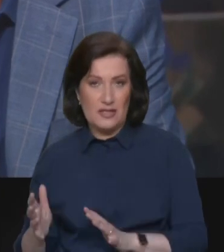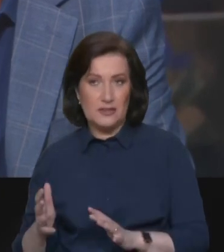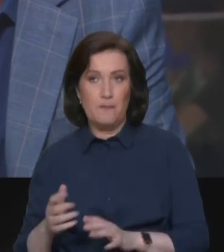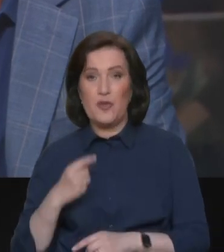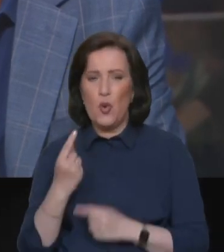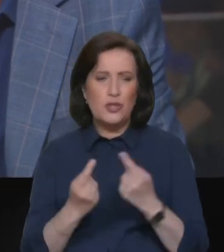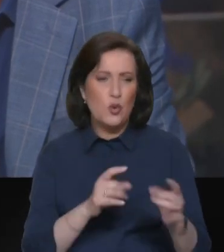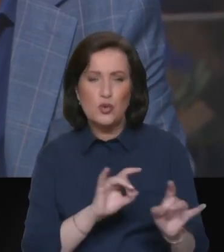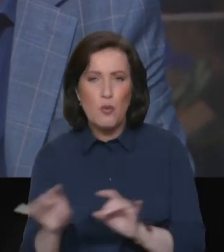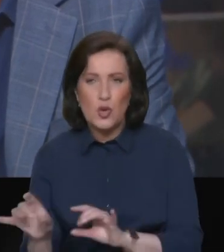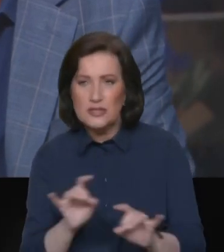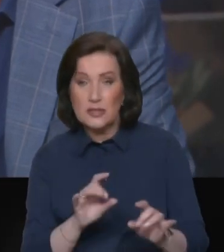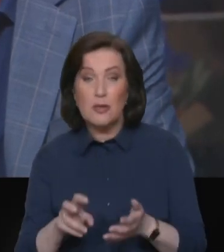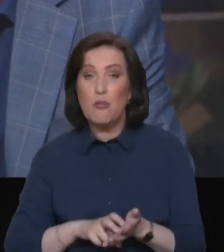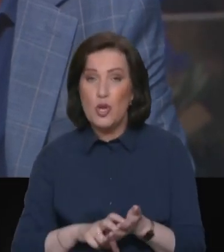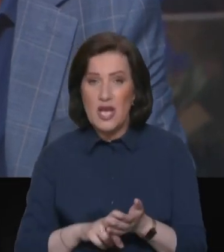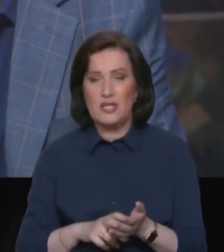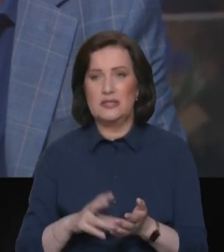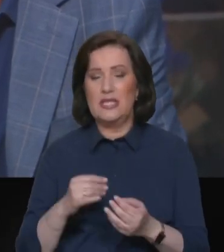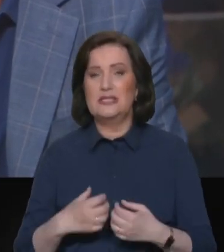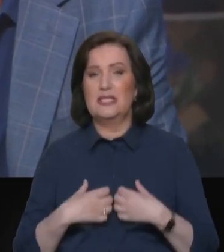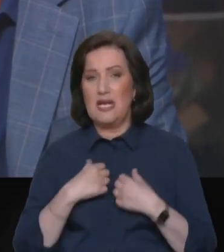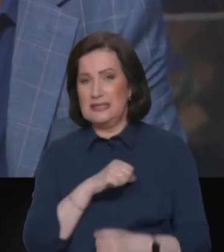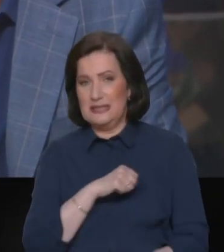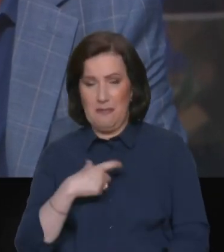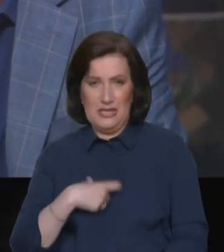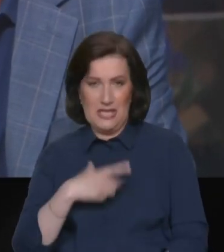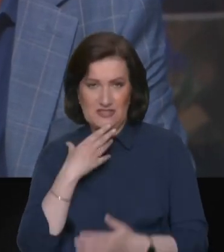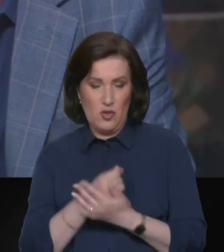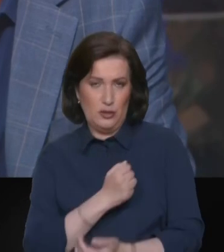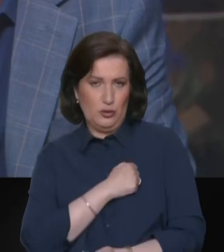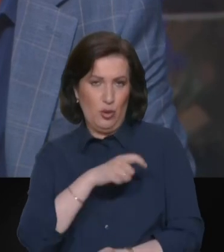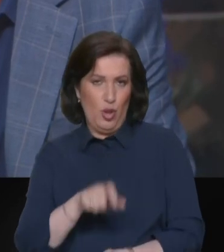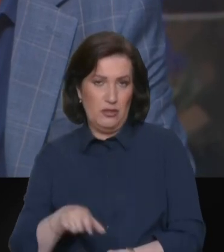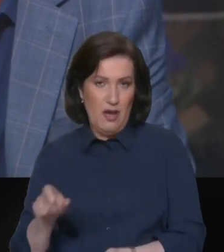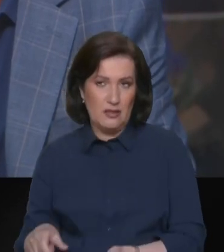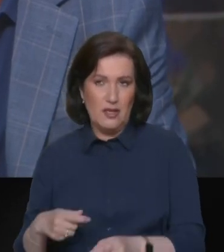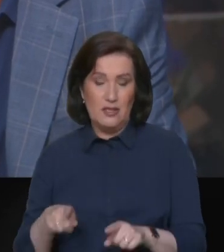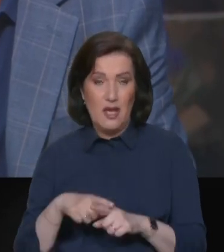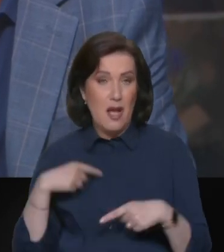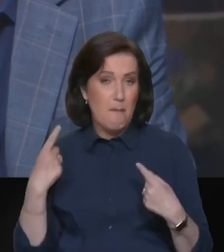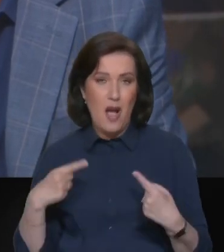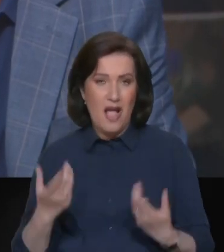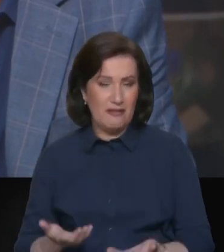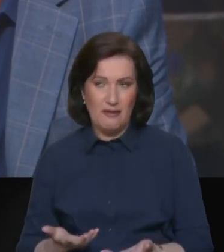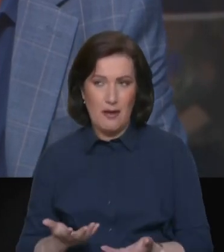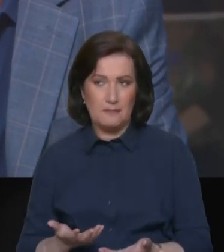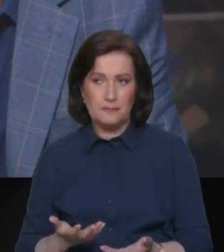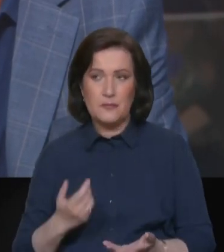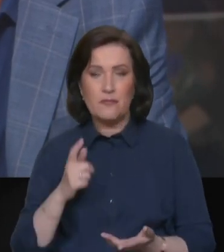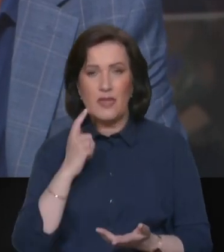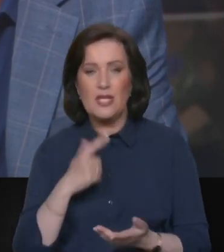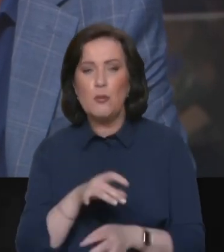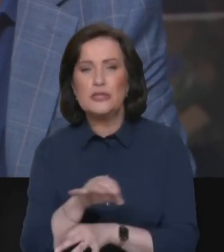Один одному розказують. І тому бояться і наводять страх самі ж на своїх солдат. От, це така паніка, це така, я думаю,